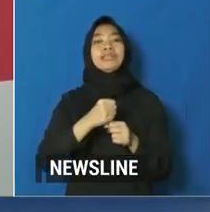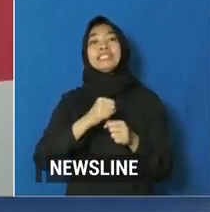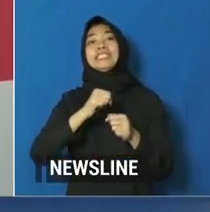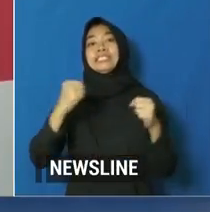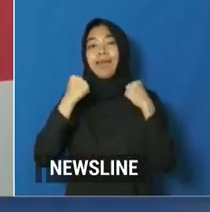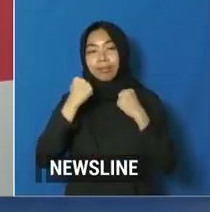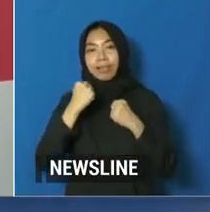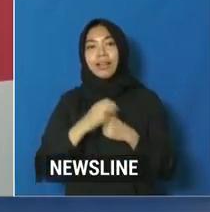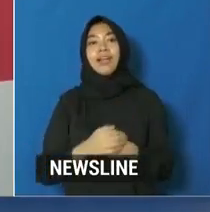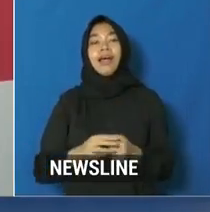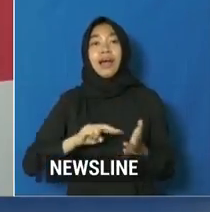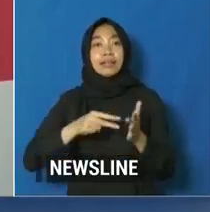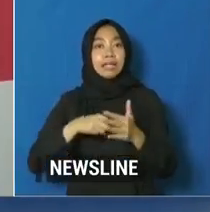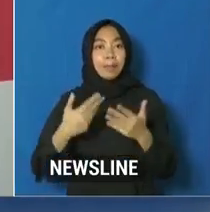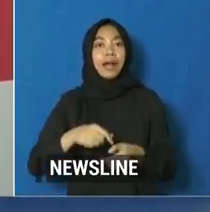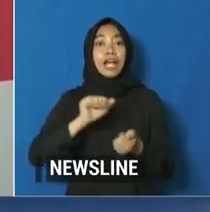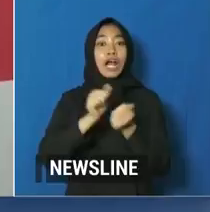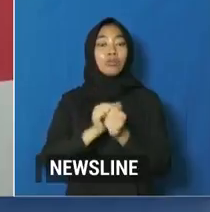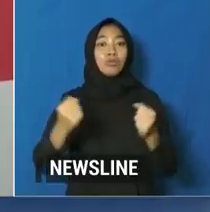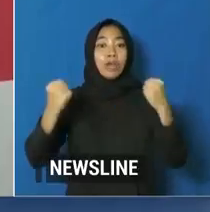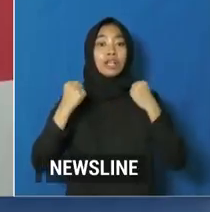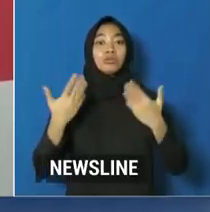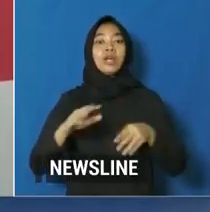total keseluruhan kasus yang sudah sembuh adalah